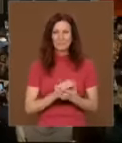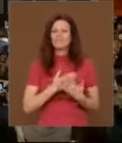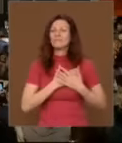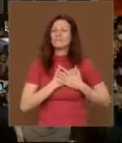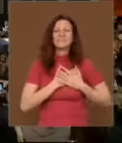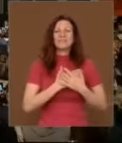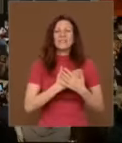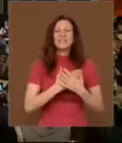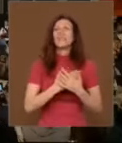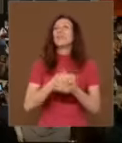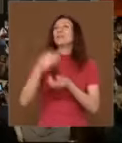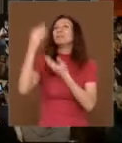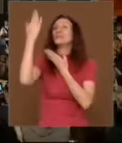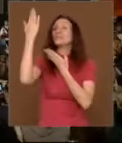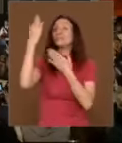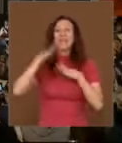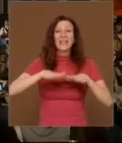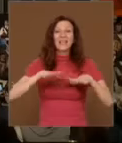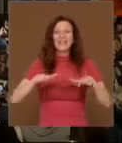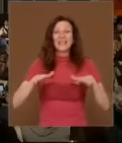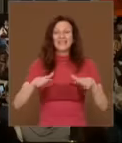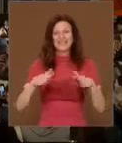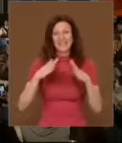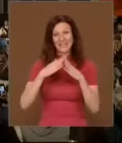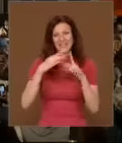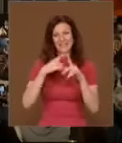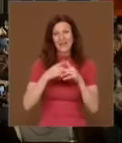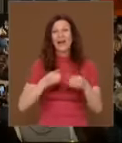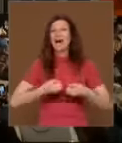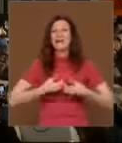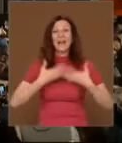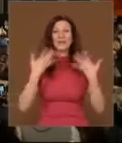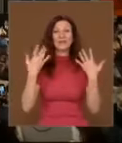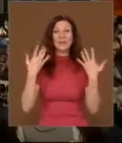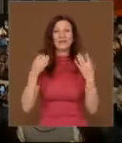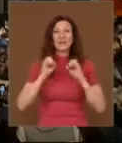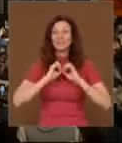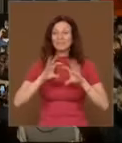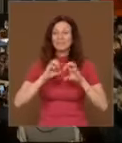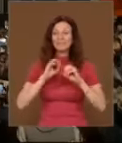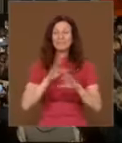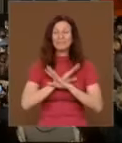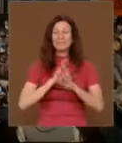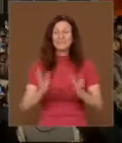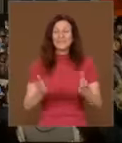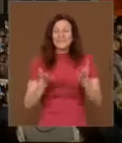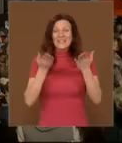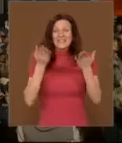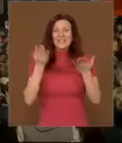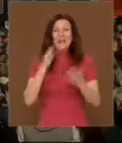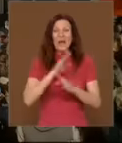Възлюбени в Господа, чеда на Светата ни църква, радостната вест за възкръснали от мъртвите Господ Иисус